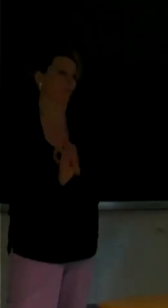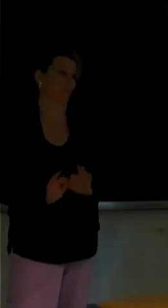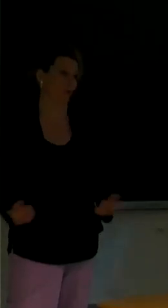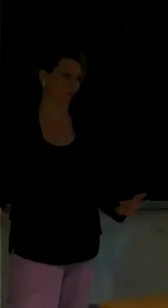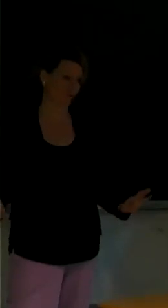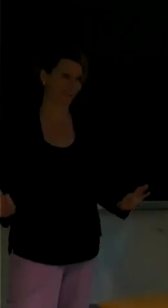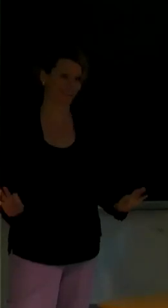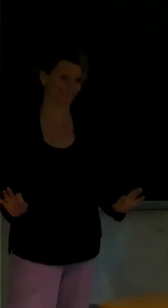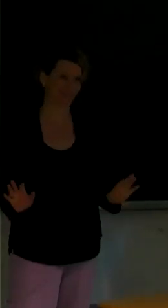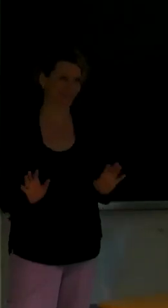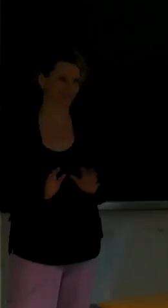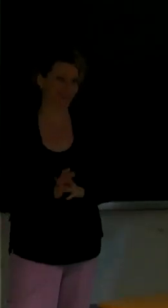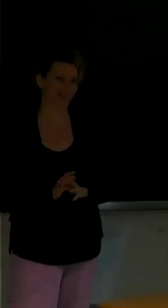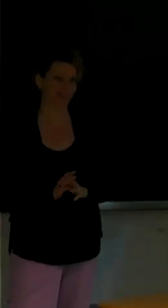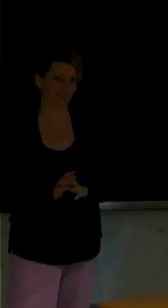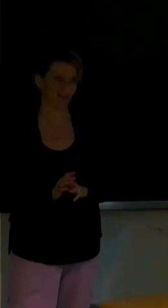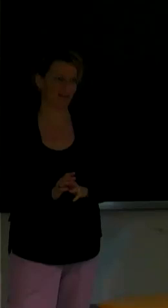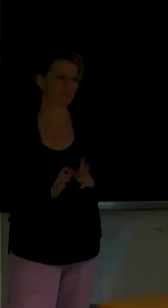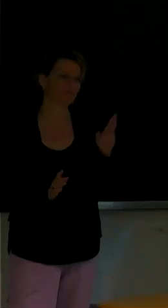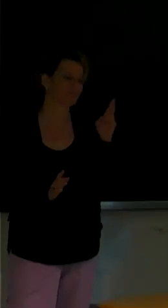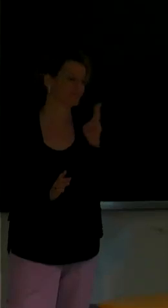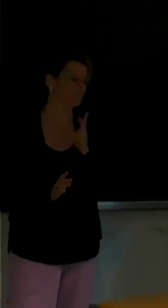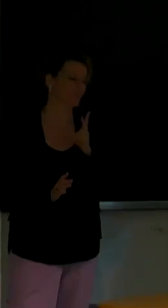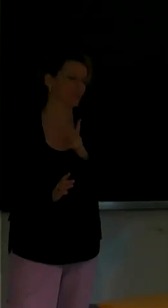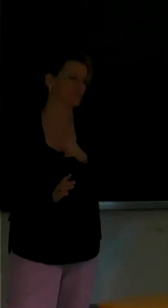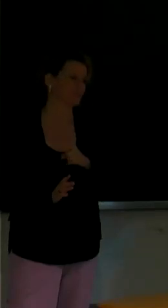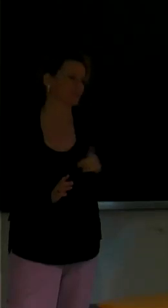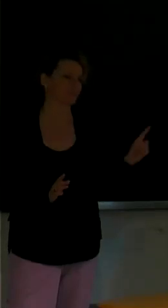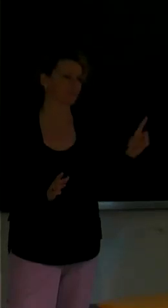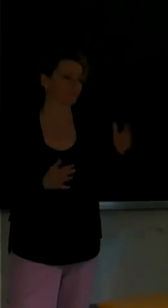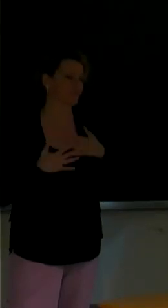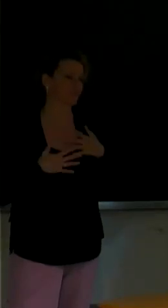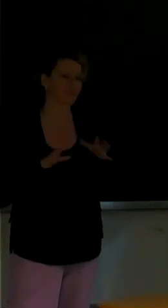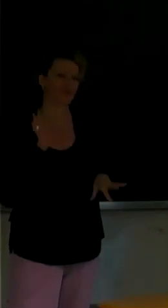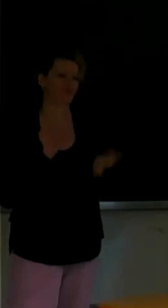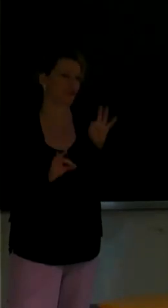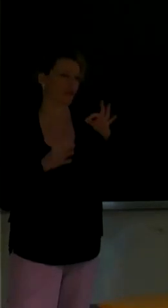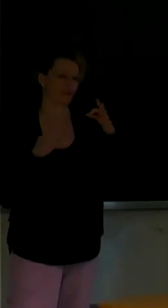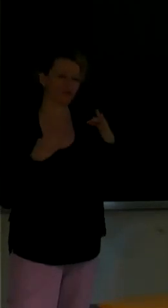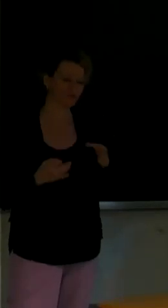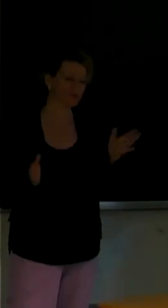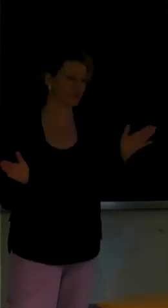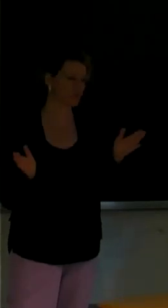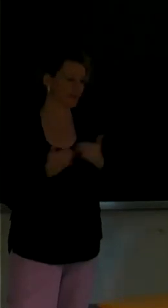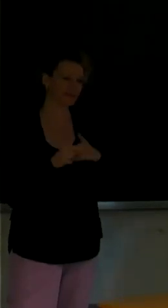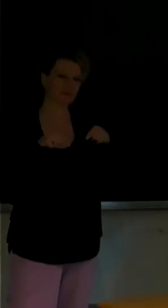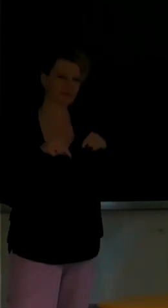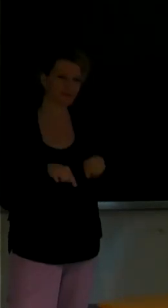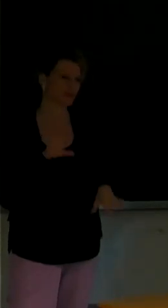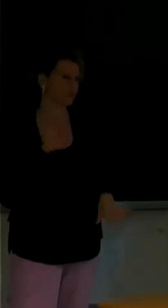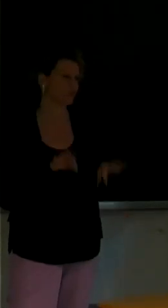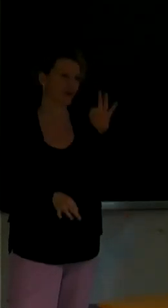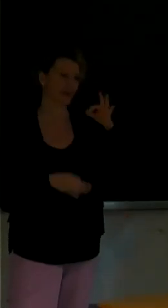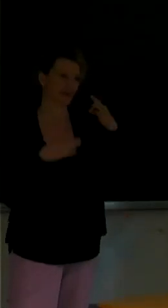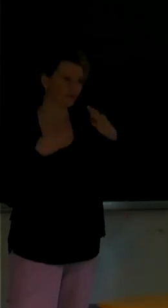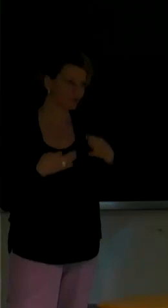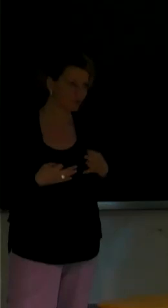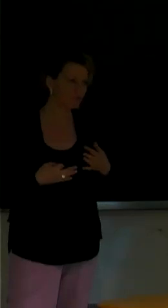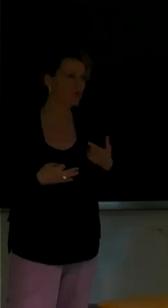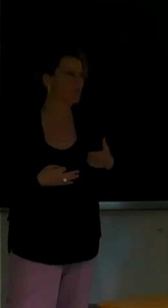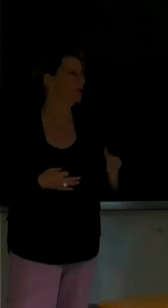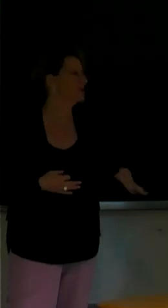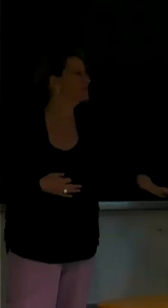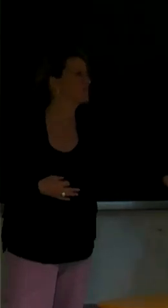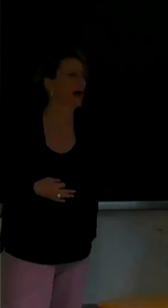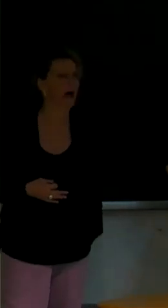però insomma loro sono veramente secondo me la scelta giusta, il dipartimento è la scelta giusta anche per gli spazi ma a